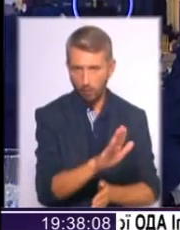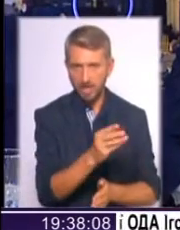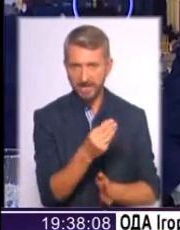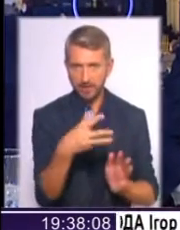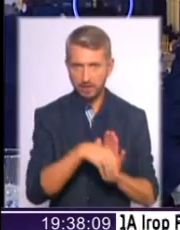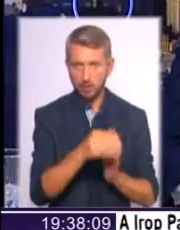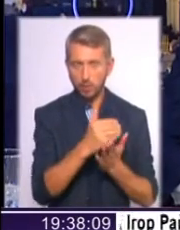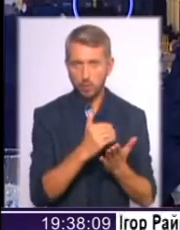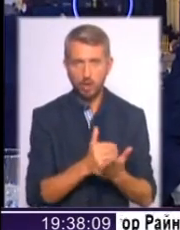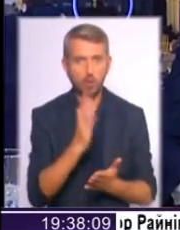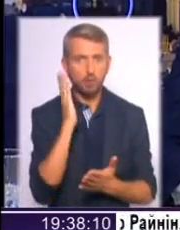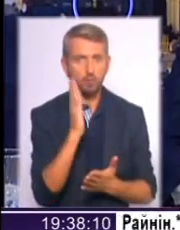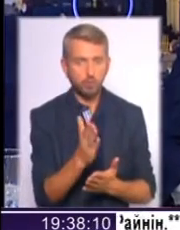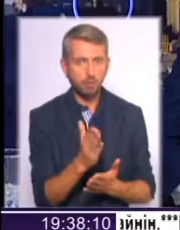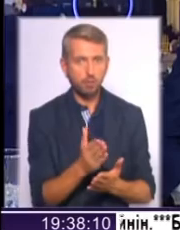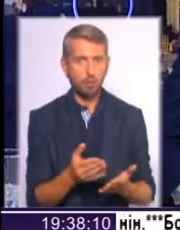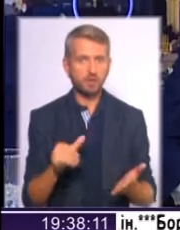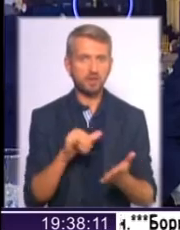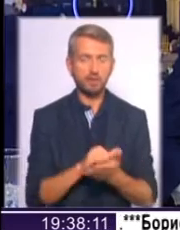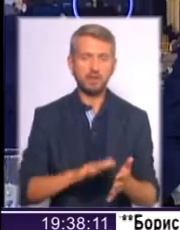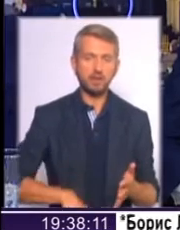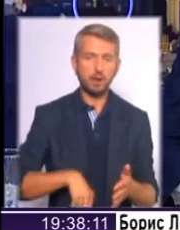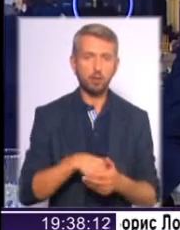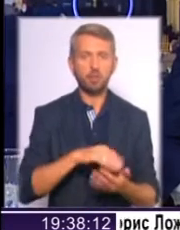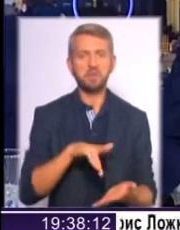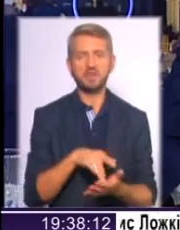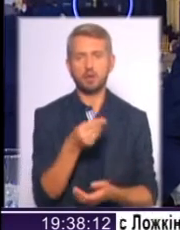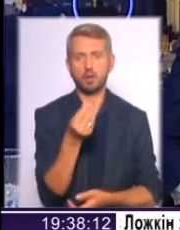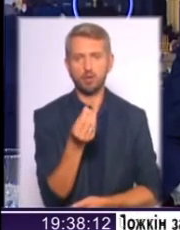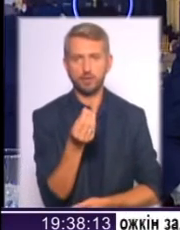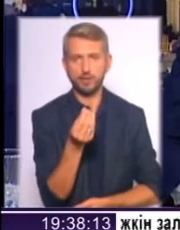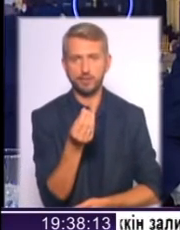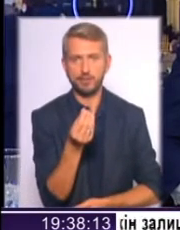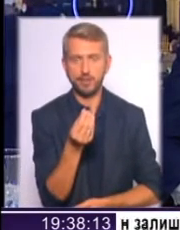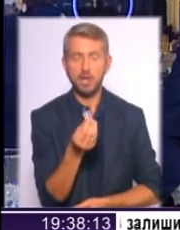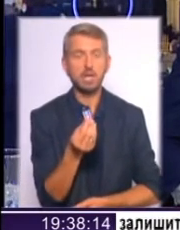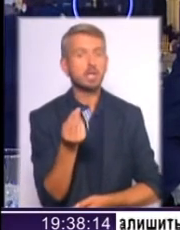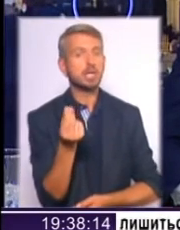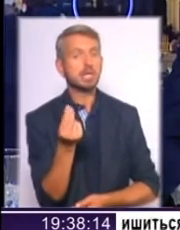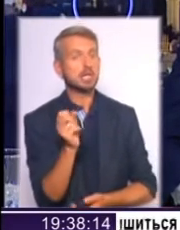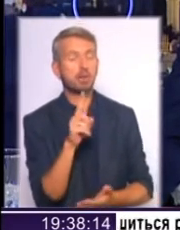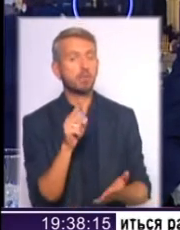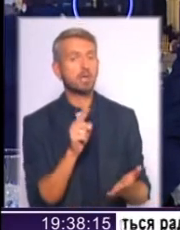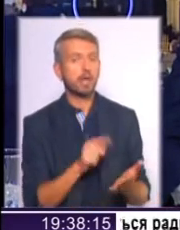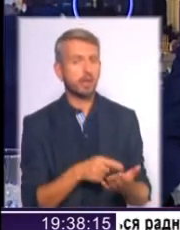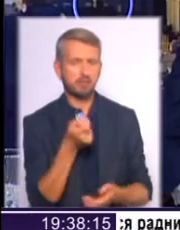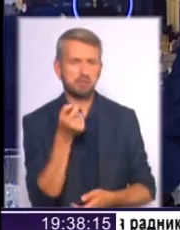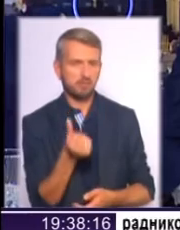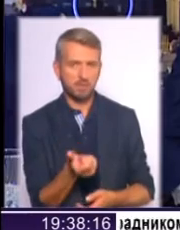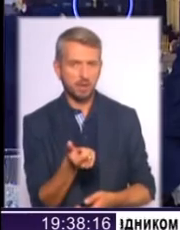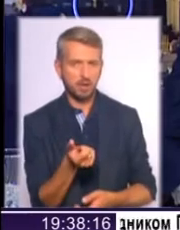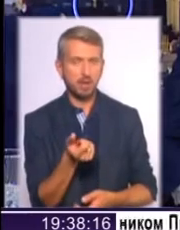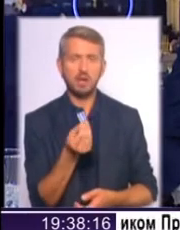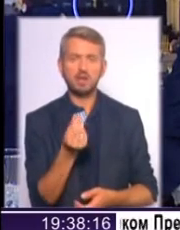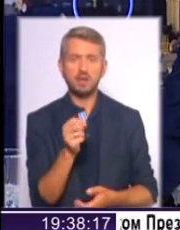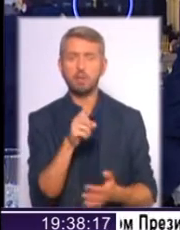програмою, будемо ставити за рахунок міських коштів. Так. Ціна питання мінімальна. Ціна питання 40